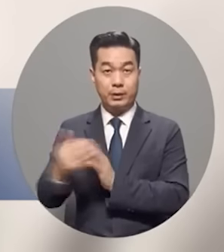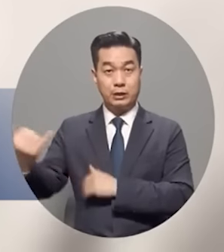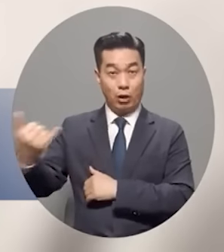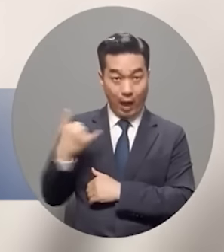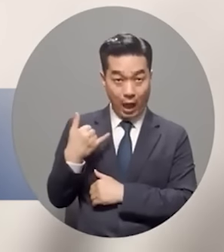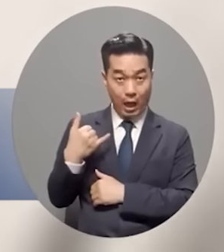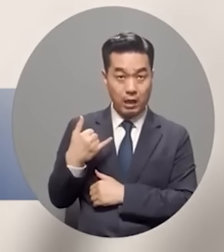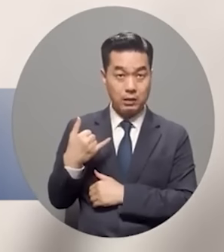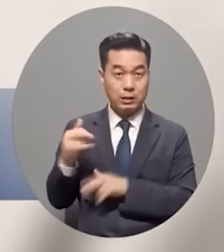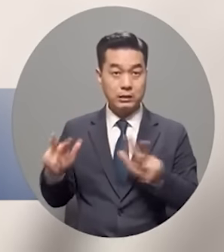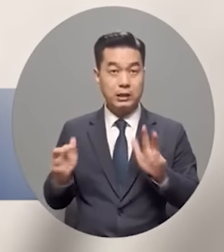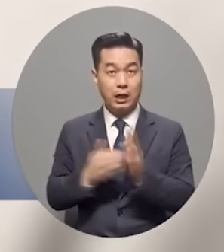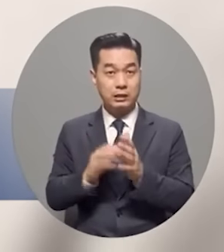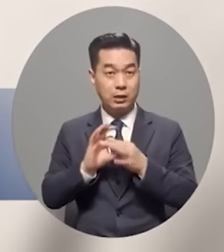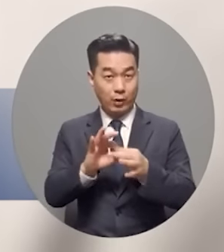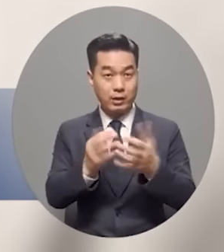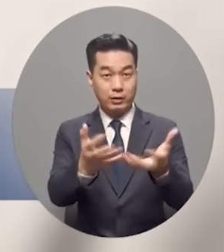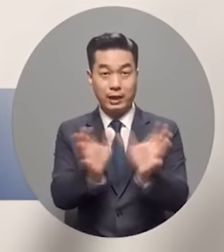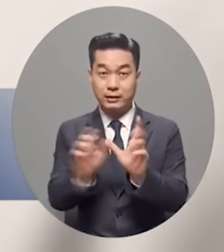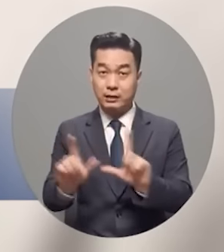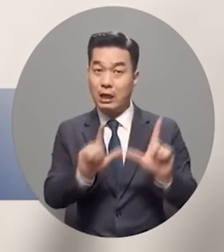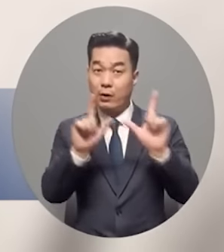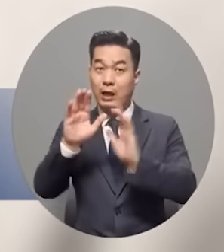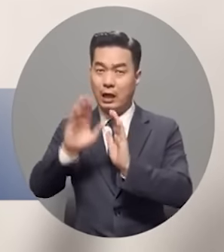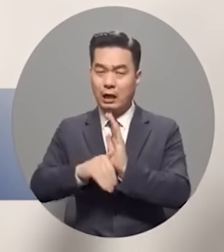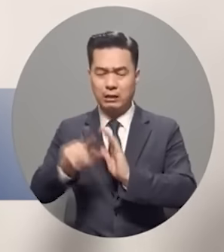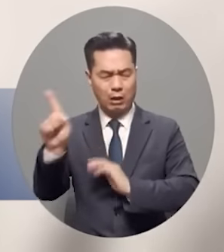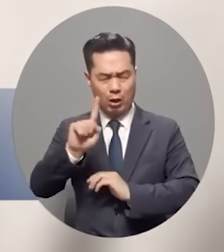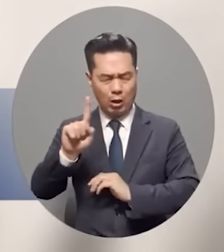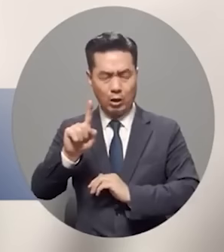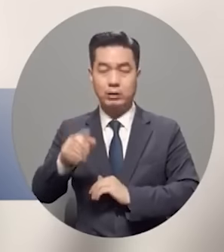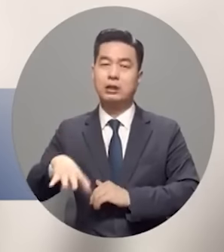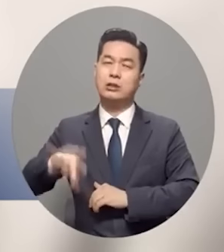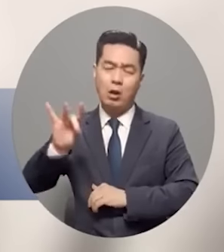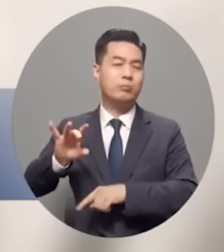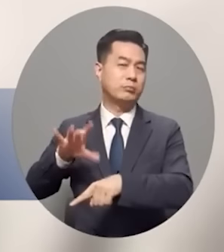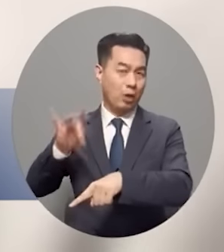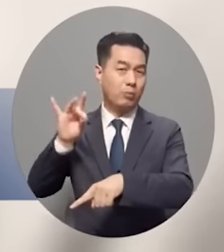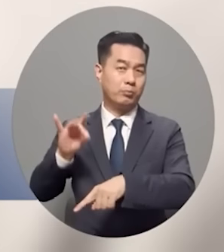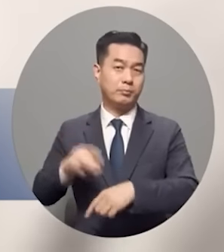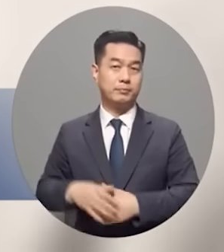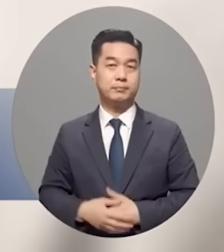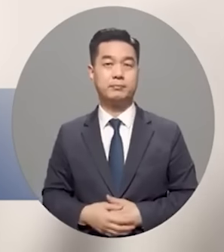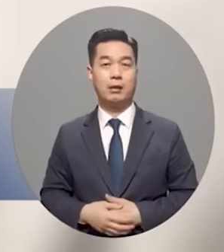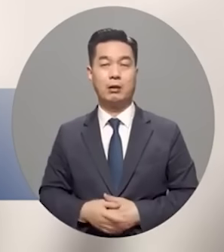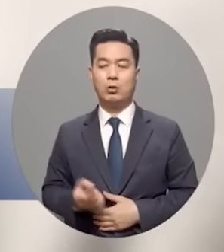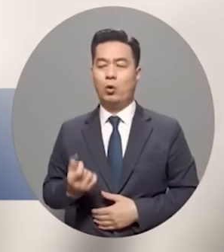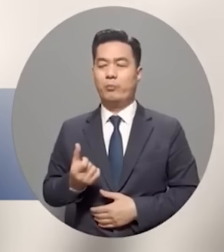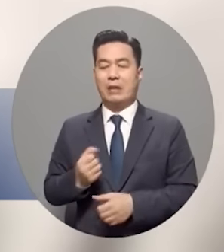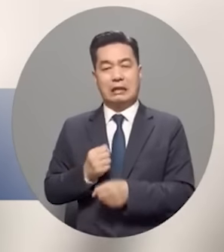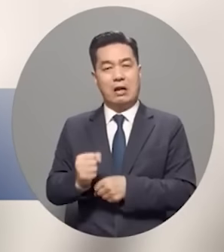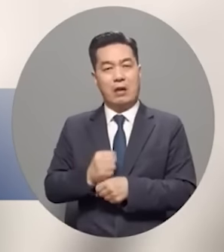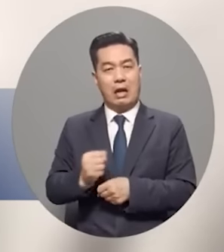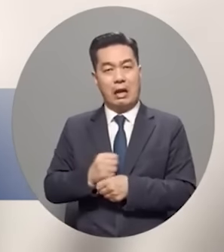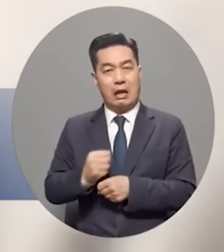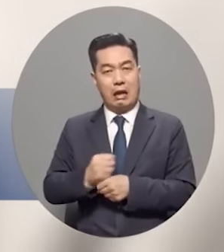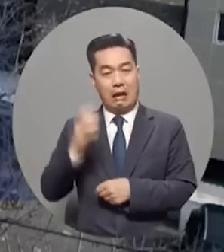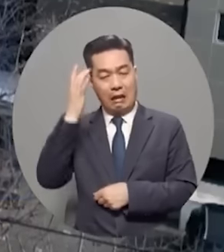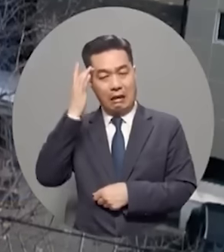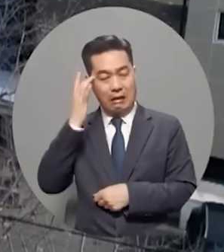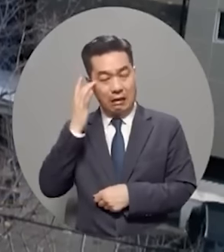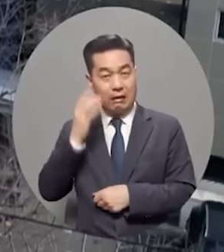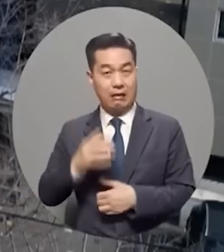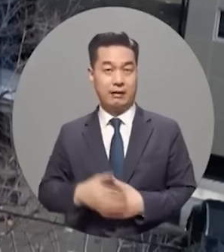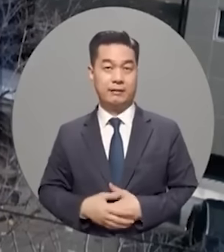이렇게까지 제가 이렇게 관매단체 생활하면서 한 번도 없었기 때문에 좀 당황스럽기도 하였고.